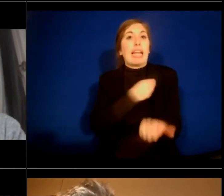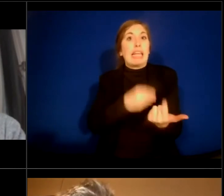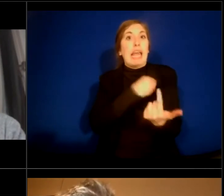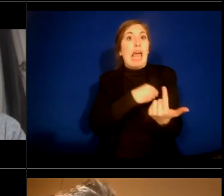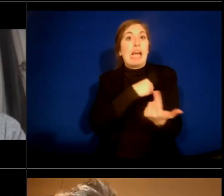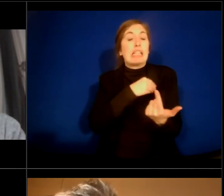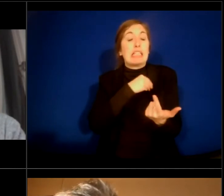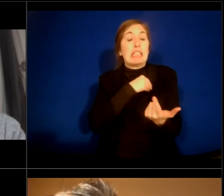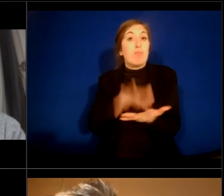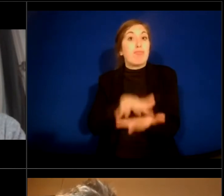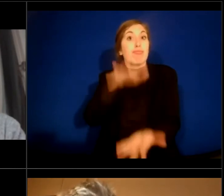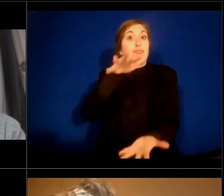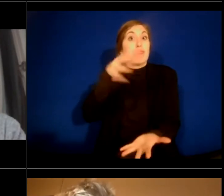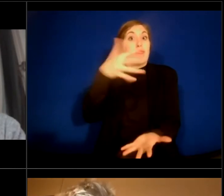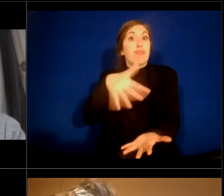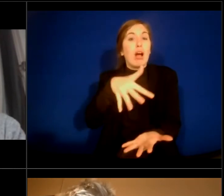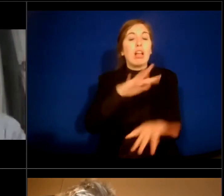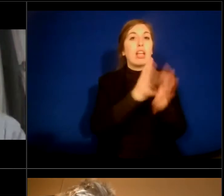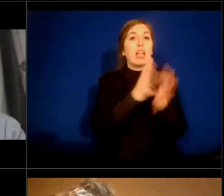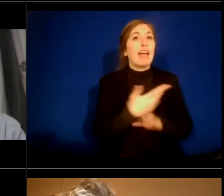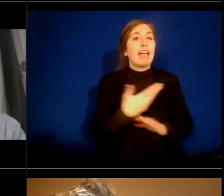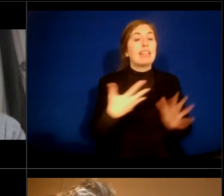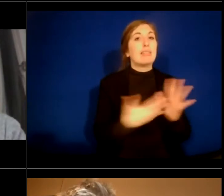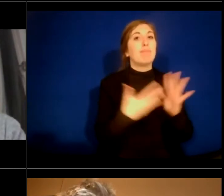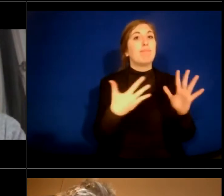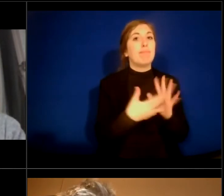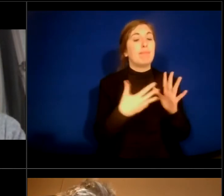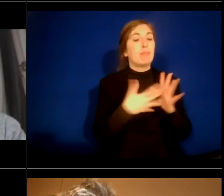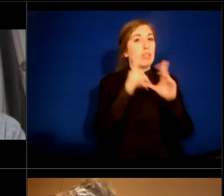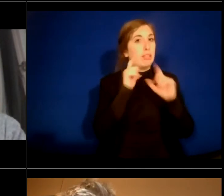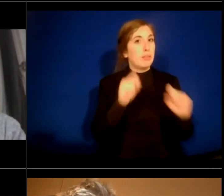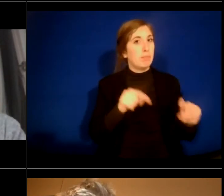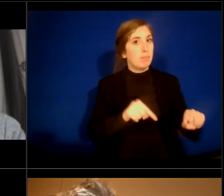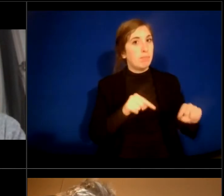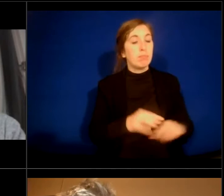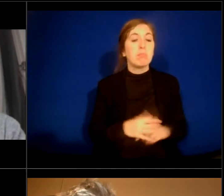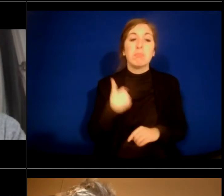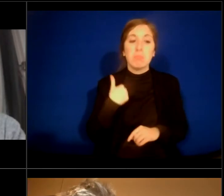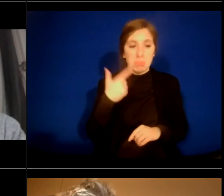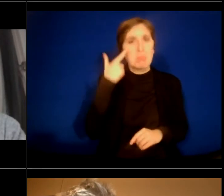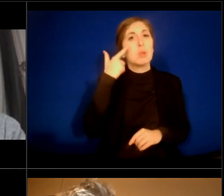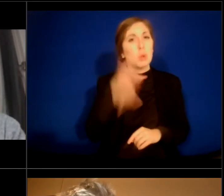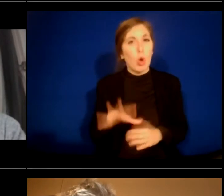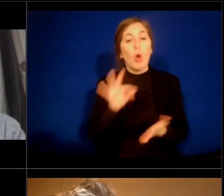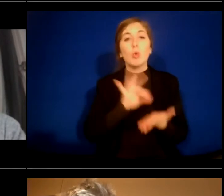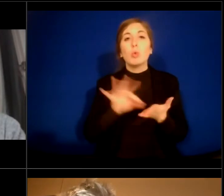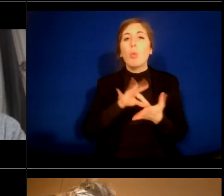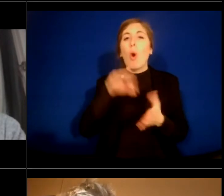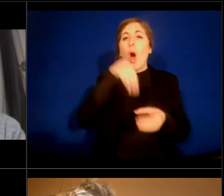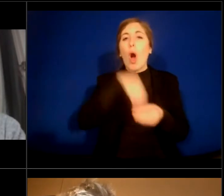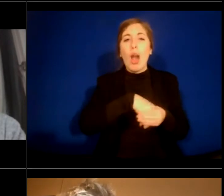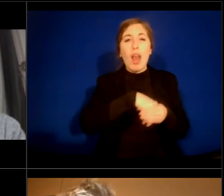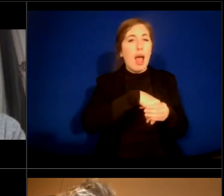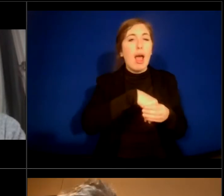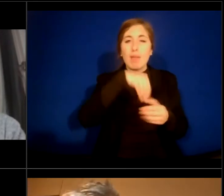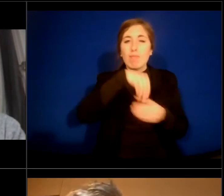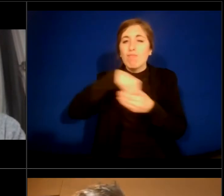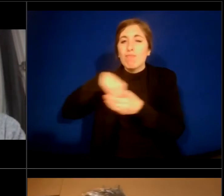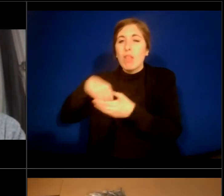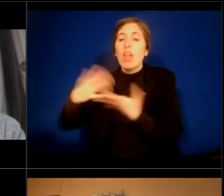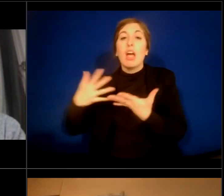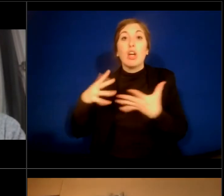so che già anche nelle scuole cominciano a esserci le prime difficoltà, perché questi bambini,